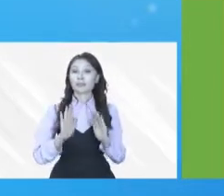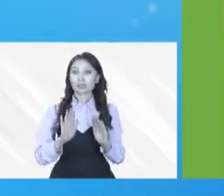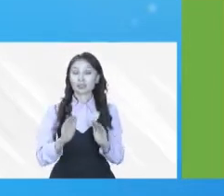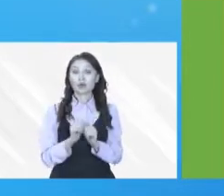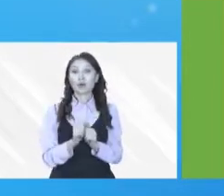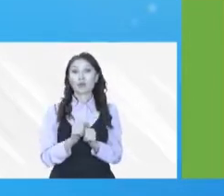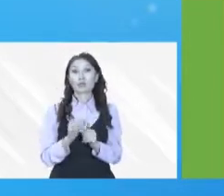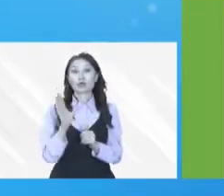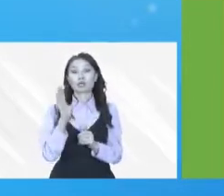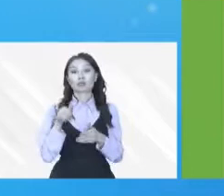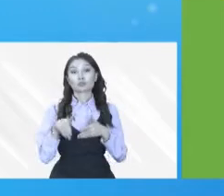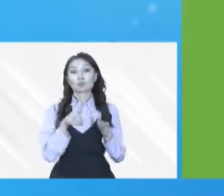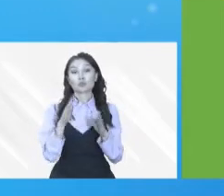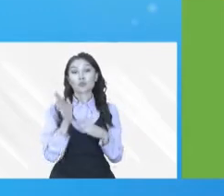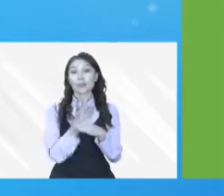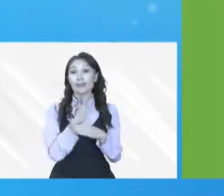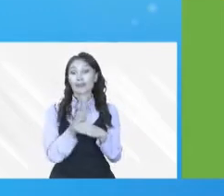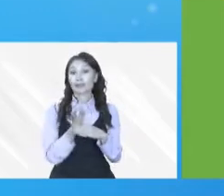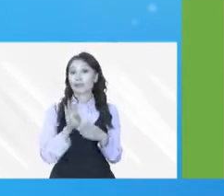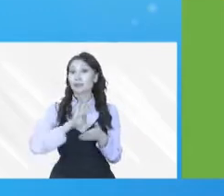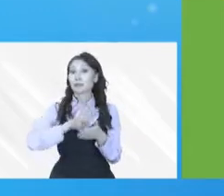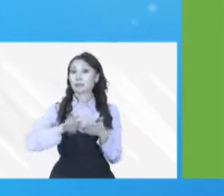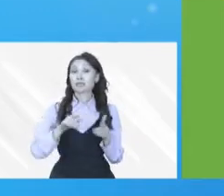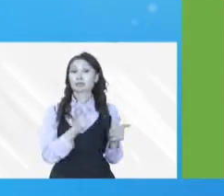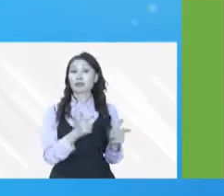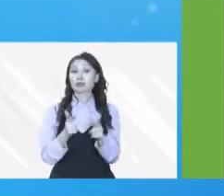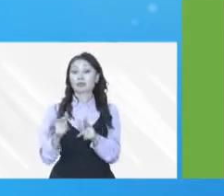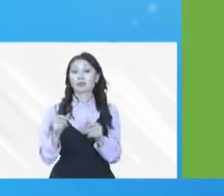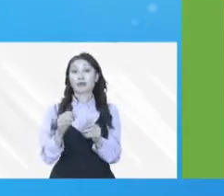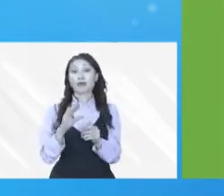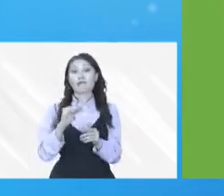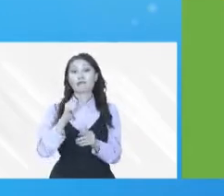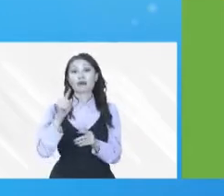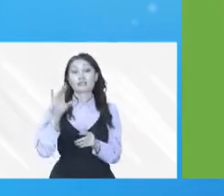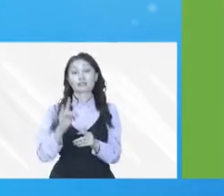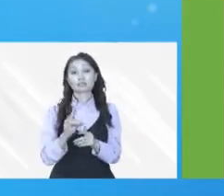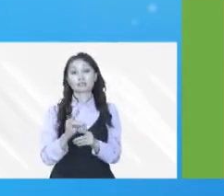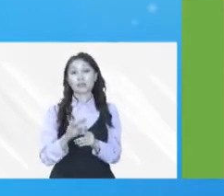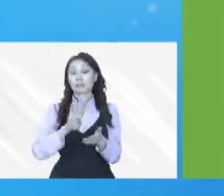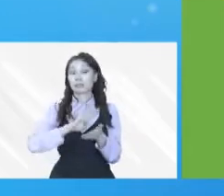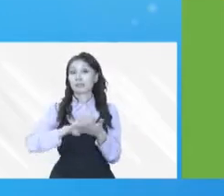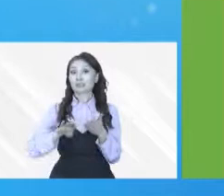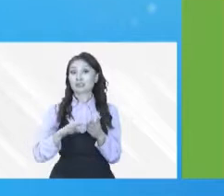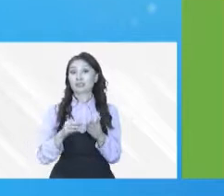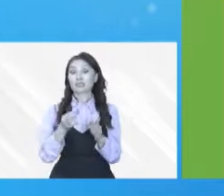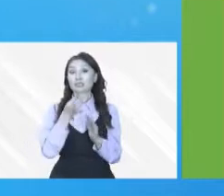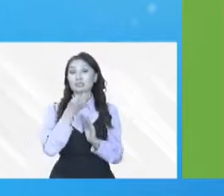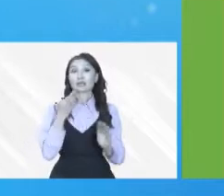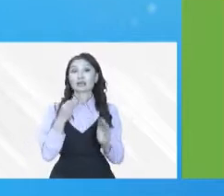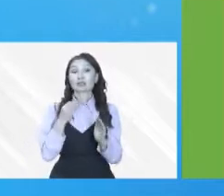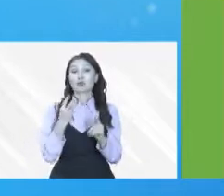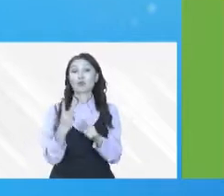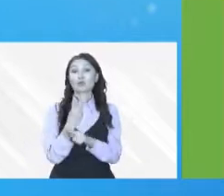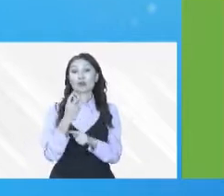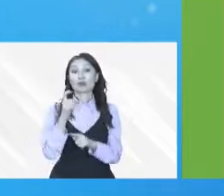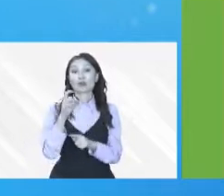таком способе деления без подготовительной фазы, то есть без предварительного